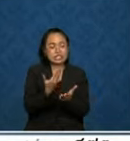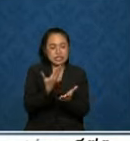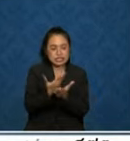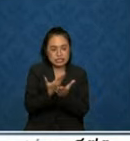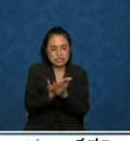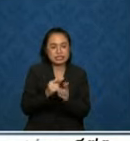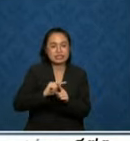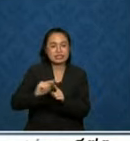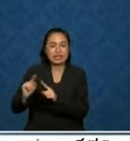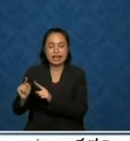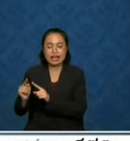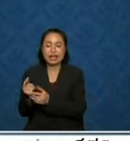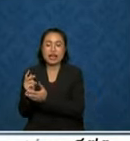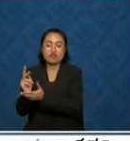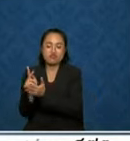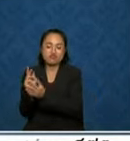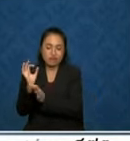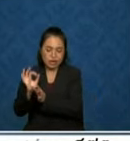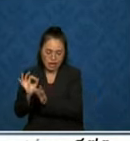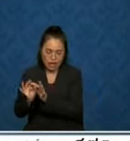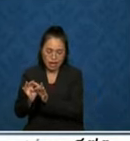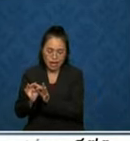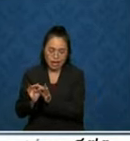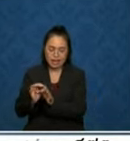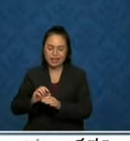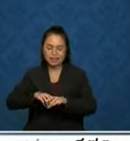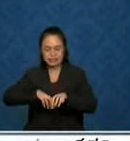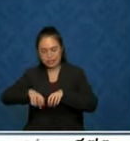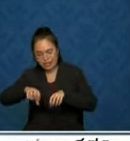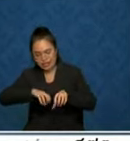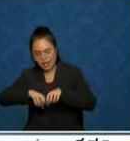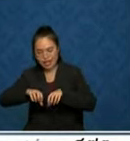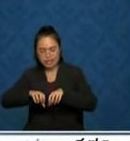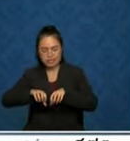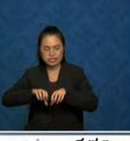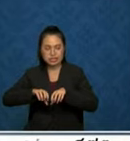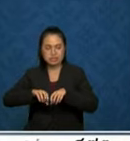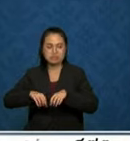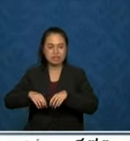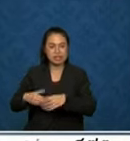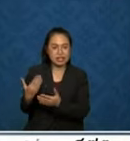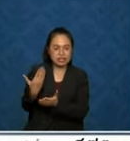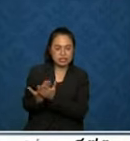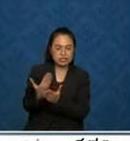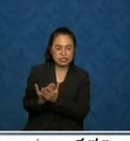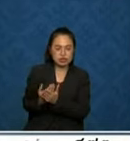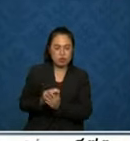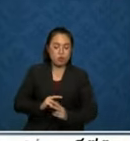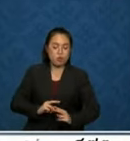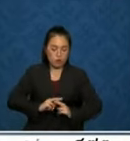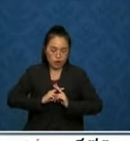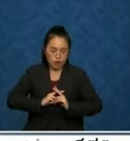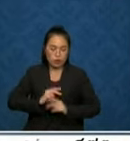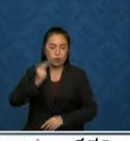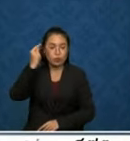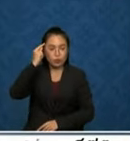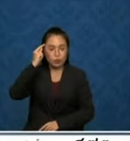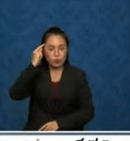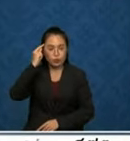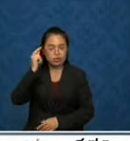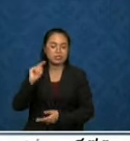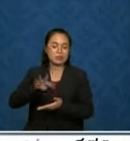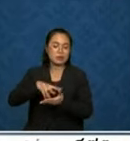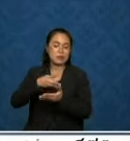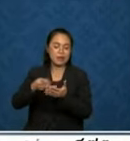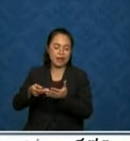ๆการเข้าถึงสินเชื่อการบริหารความเสี่ยงทางการเงินรู้ภัยทางการเมืองรู้ภัยทางการเงินแล้วก็สามารถที่จะวางแผน